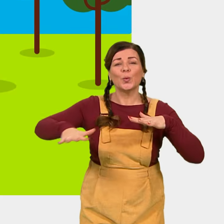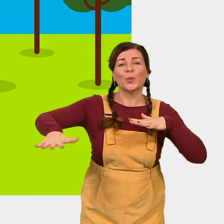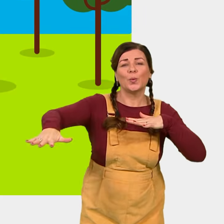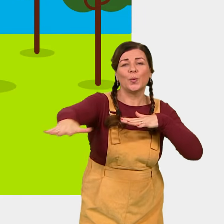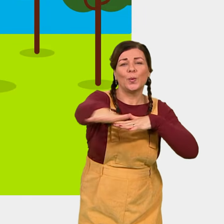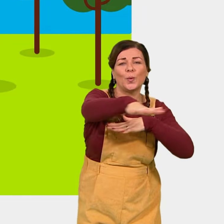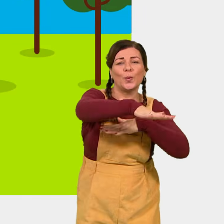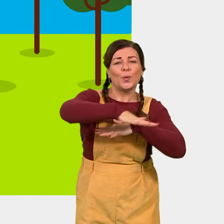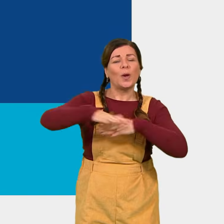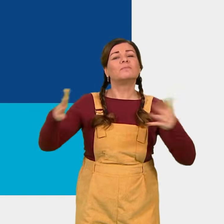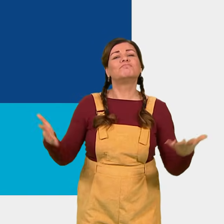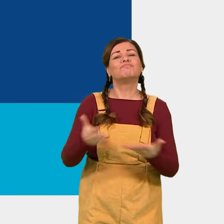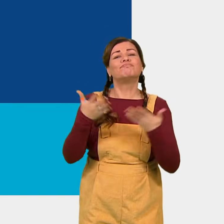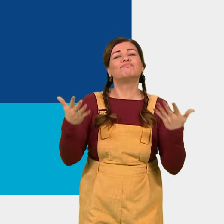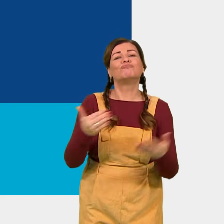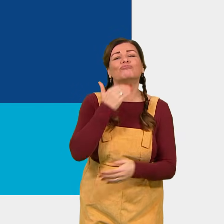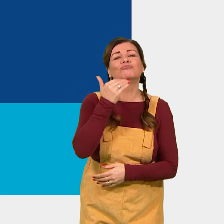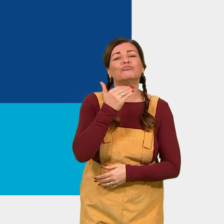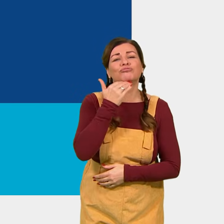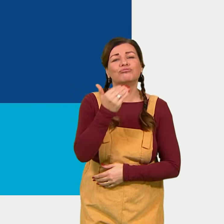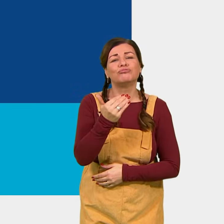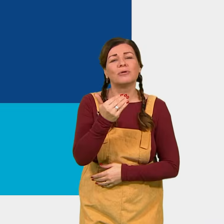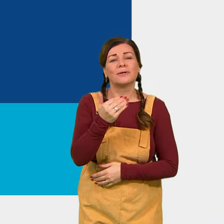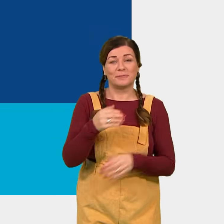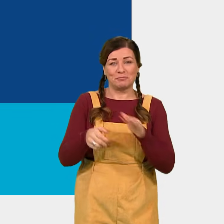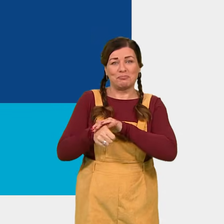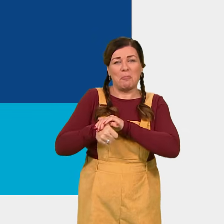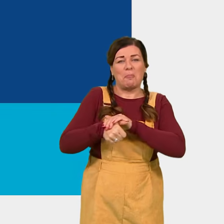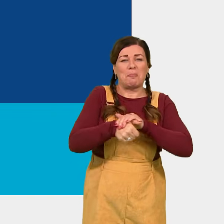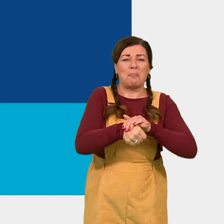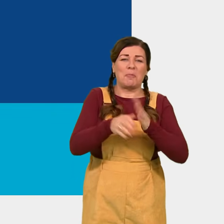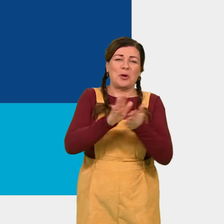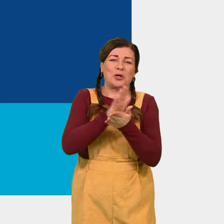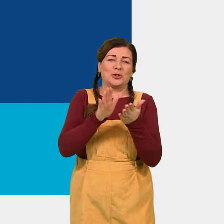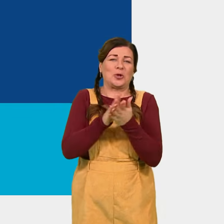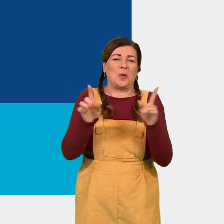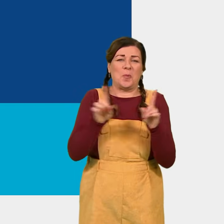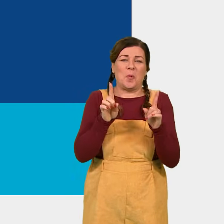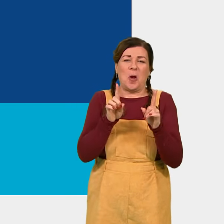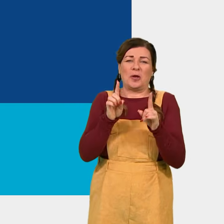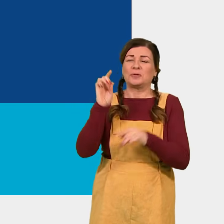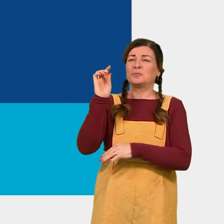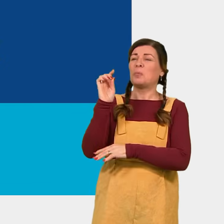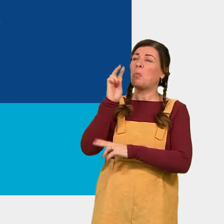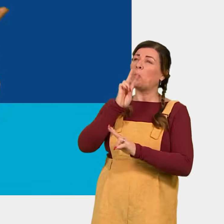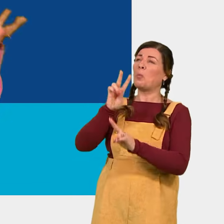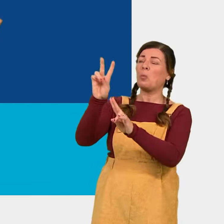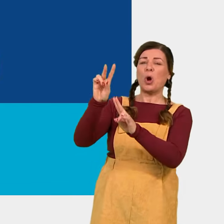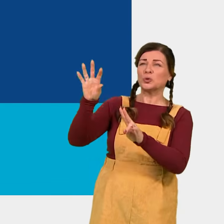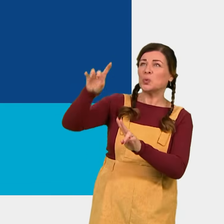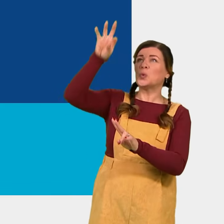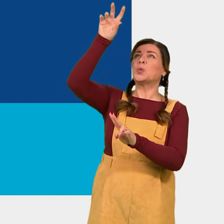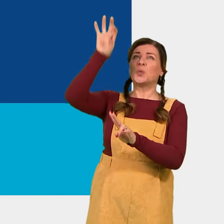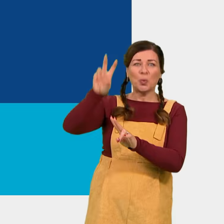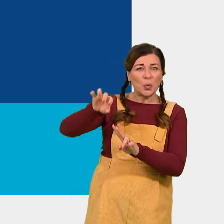o le i chwarae. Roedd Mbecw yn hoffi gorwedd a gwylio Anansi'n dringo a throelli yn